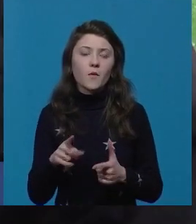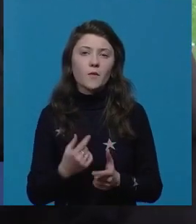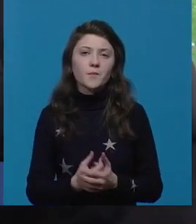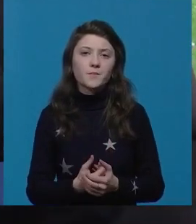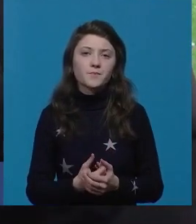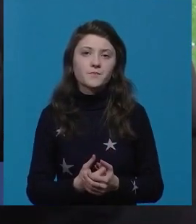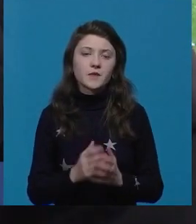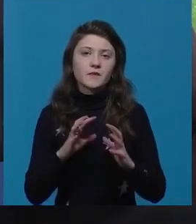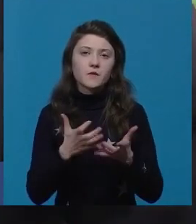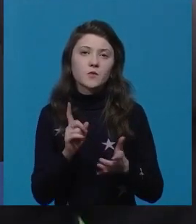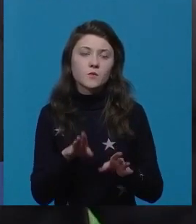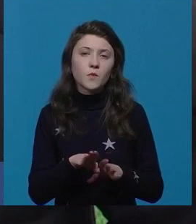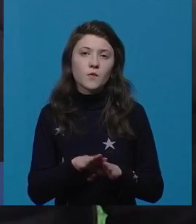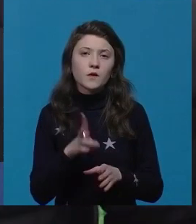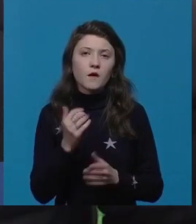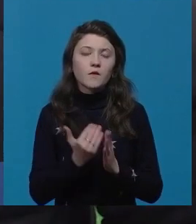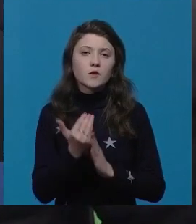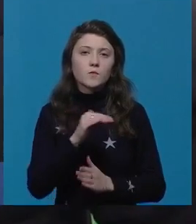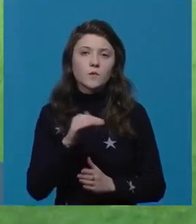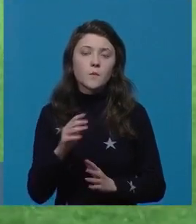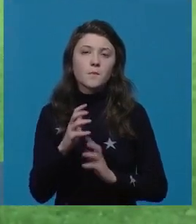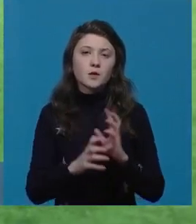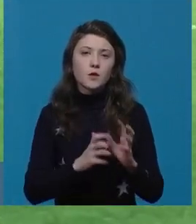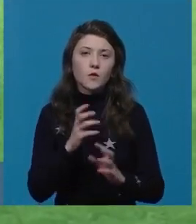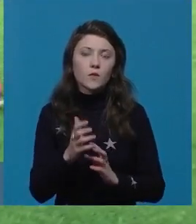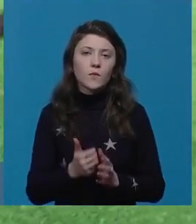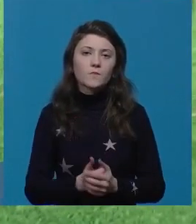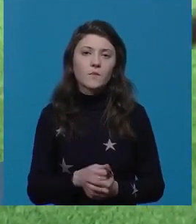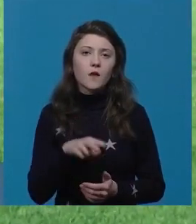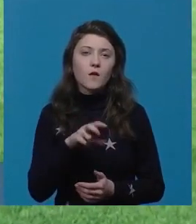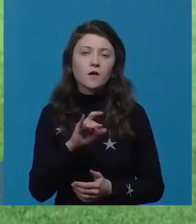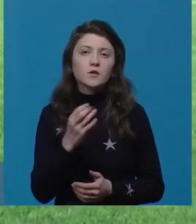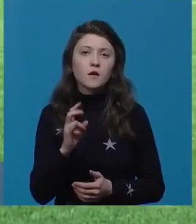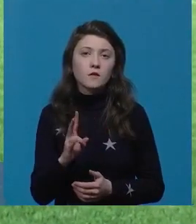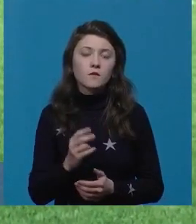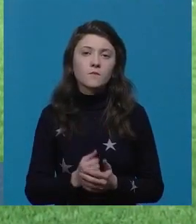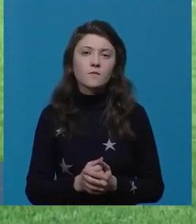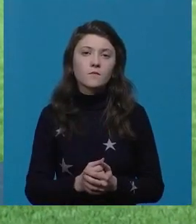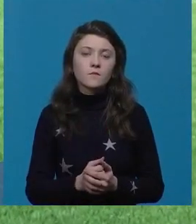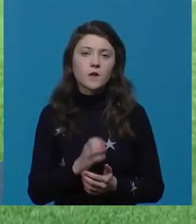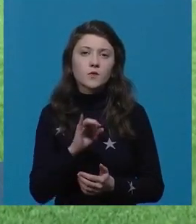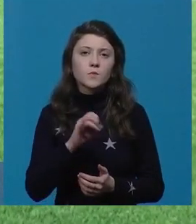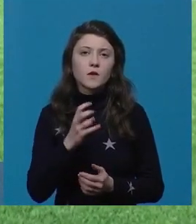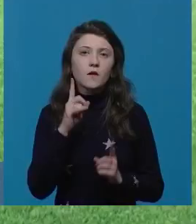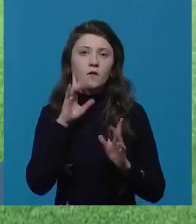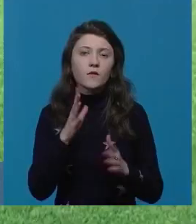світу, щось таке на високому рівні, міжнародному. Леонід Харшан, Сергій Кобилянський, Суспільне, новини,